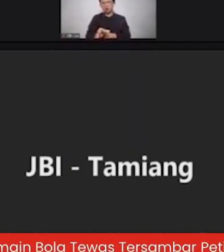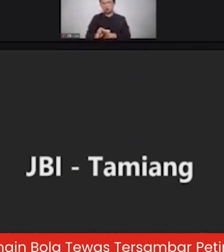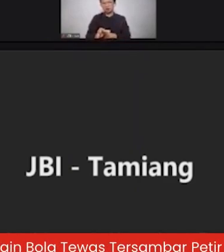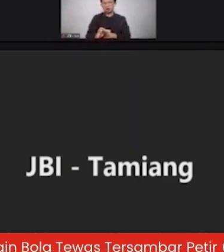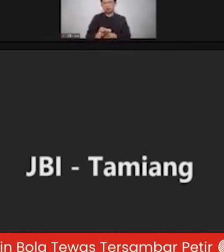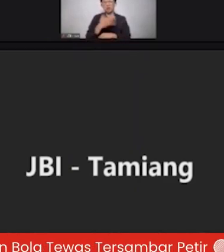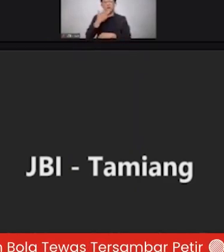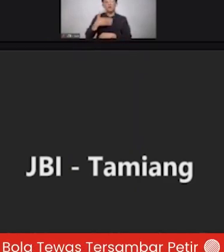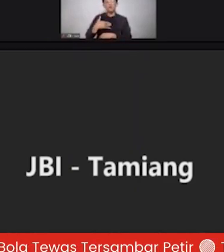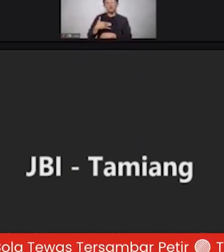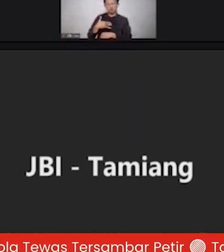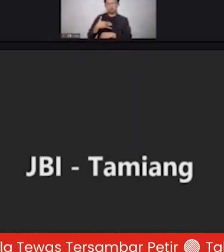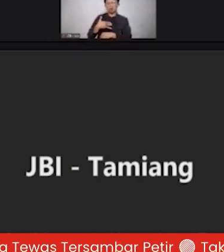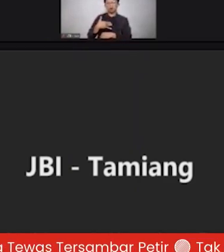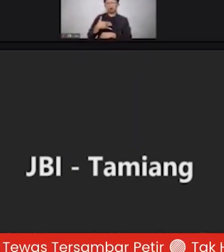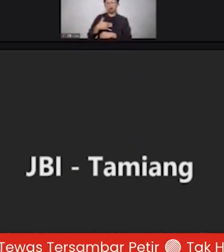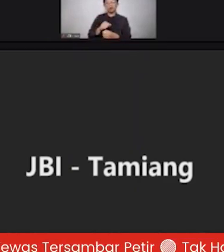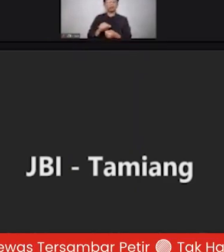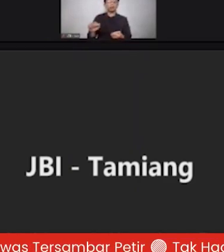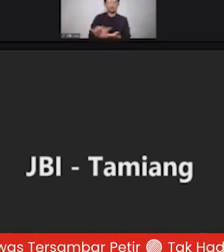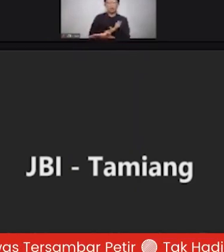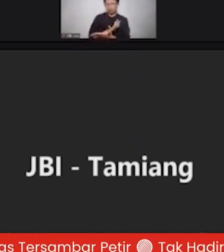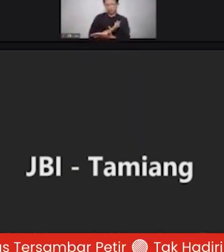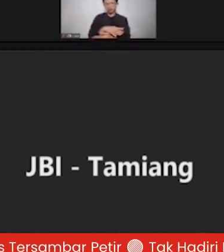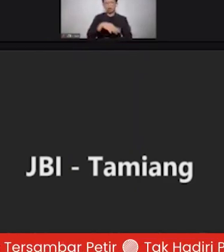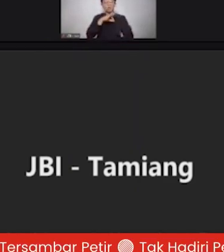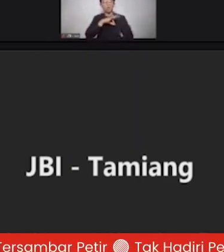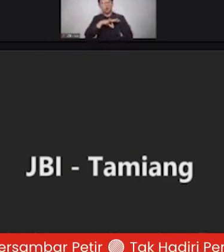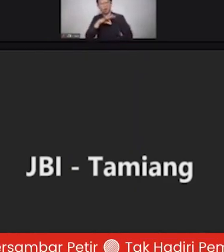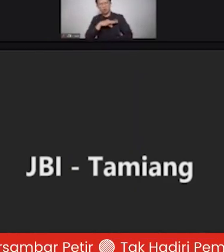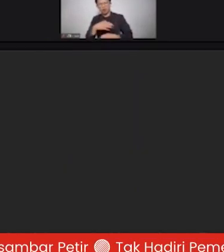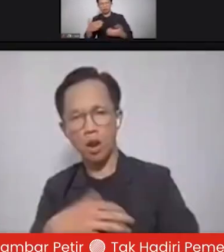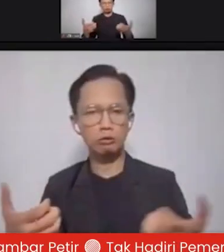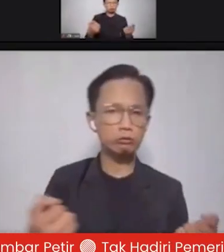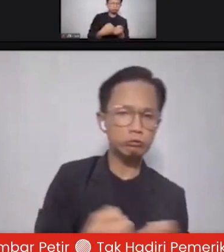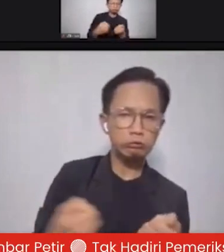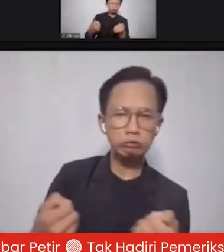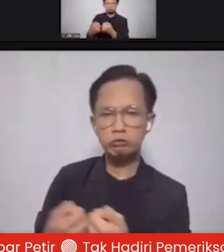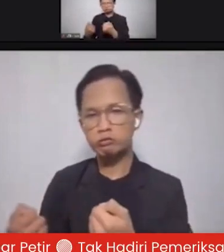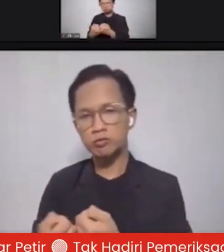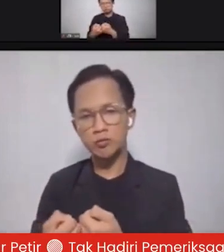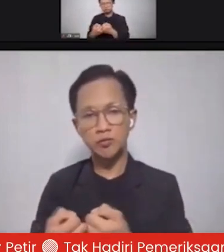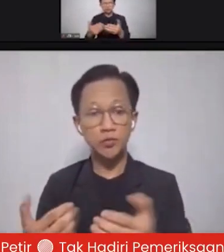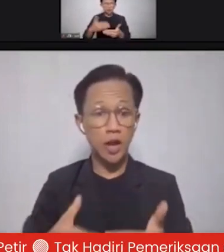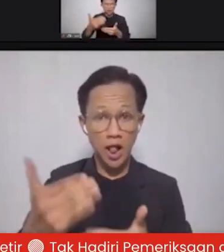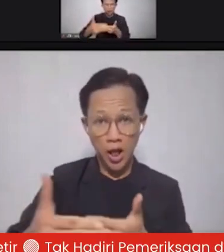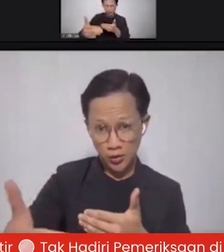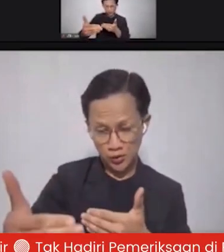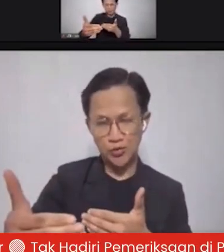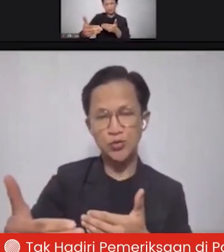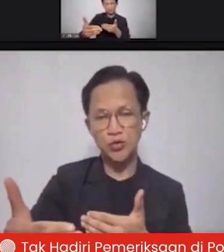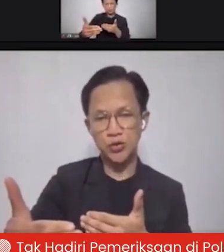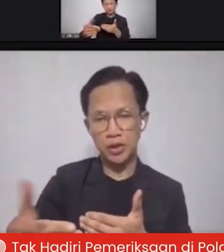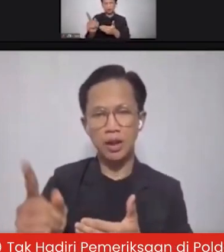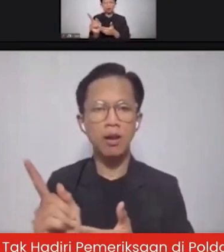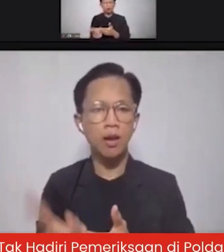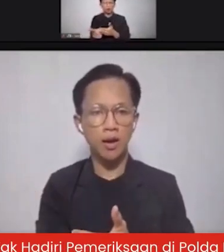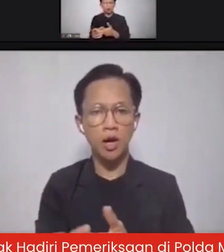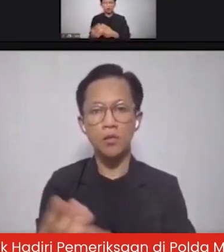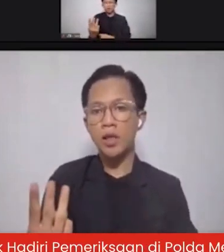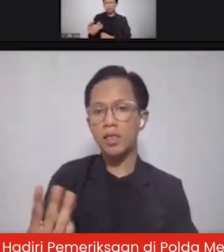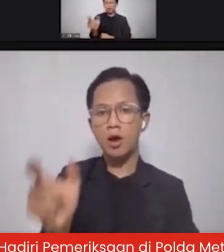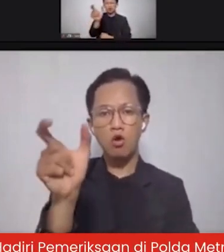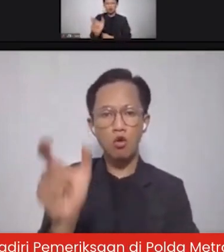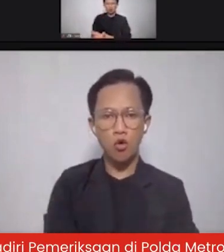potensi timbulnya benturan kepentingan selanjutnya saudara-saudara ada dari tiga orang